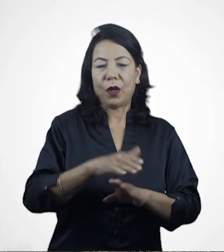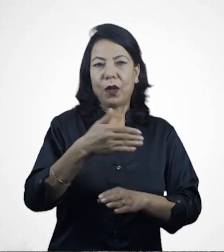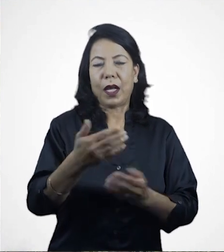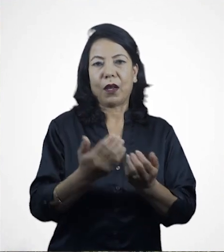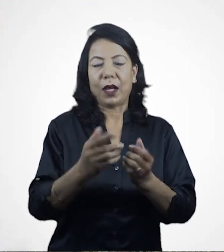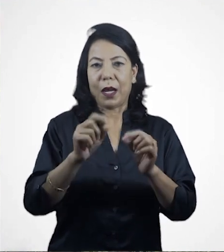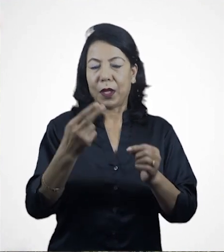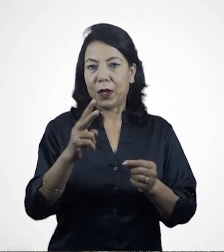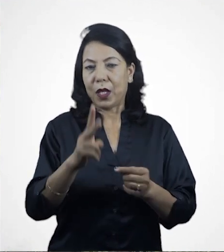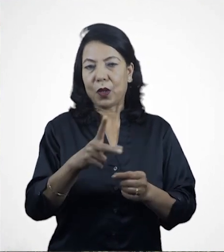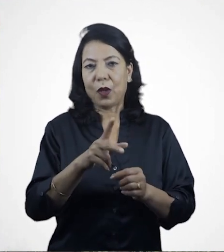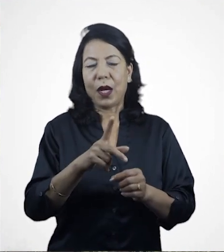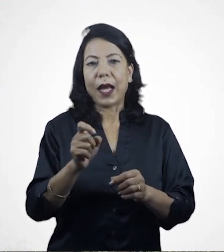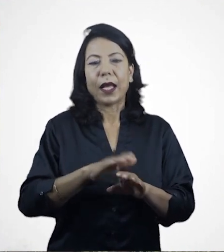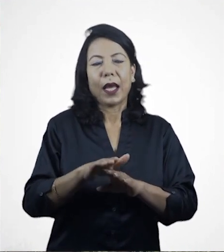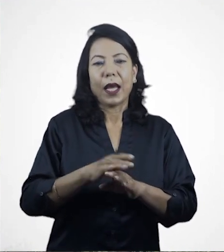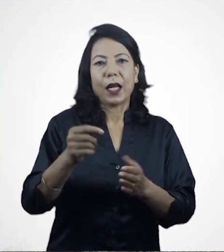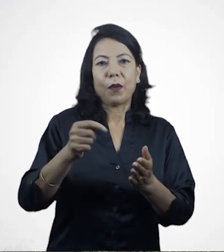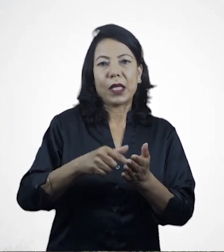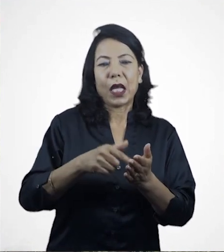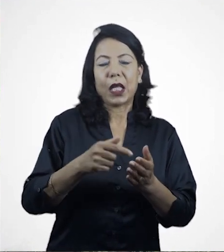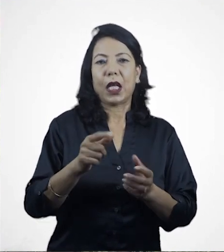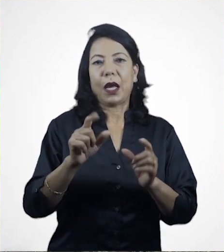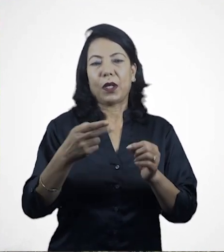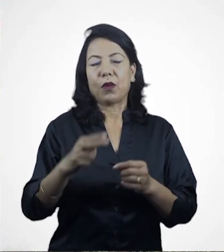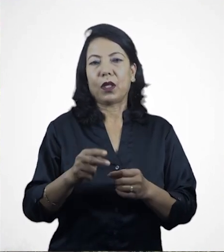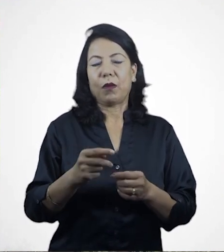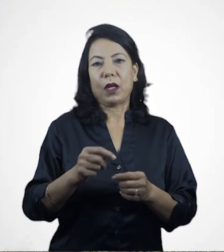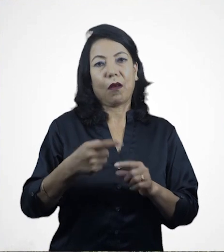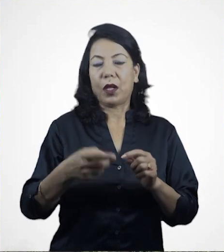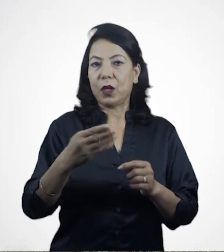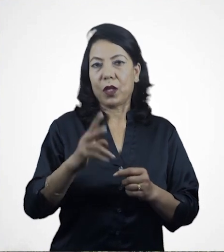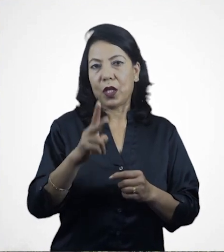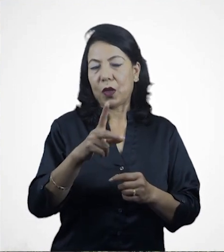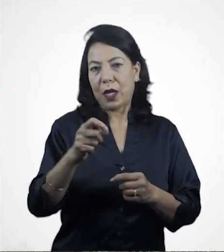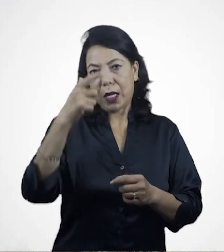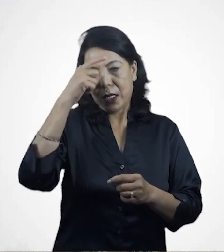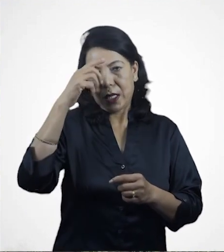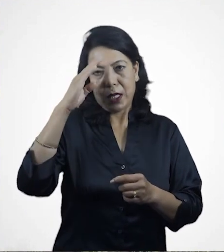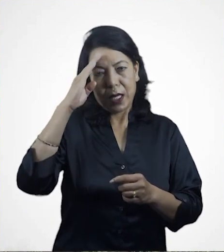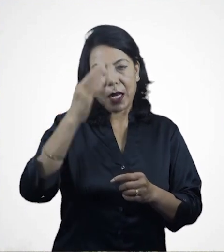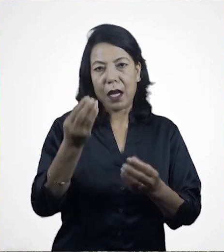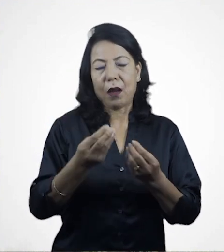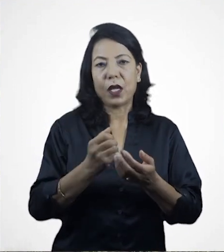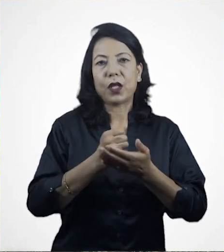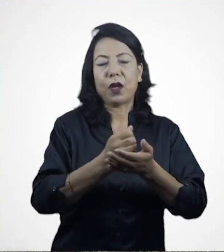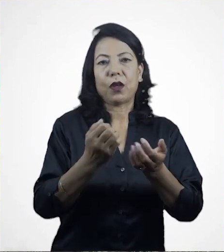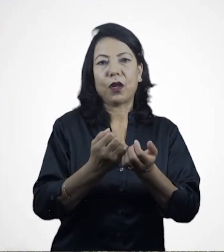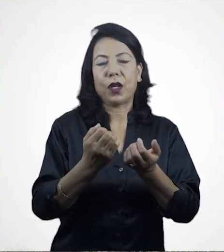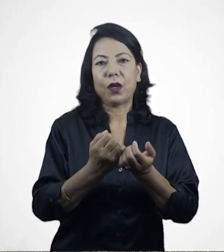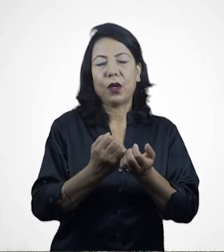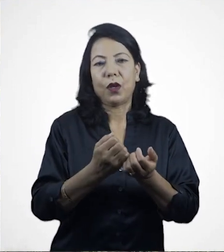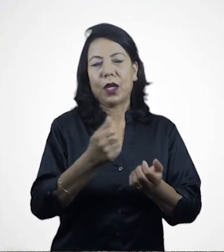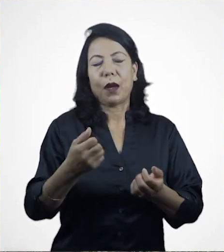गरनू परियो तेसको लागी देहरे पैसा लागछा। तेसे को लागी तेस तो मा सरकार ले अली हेल्प गर